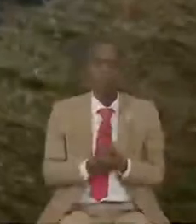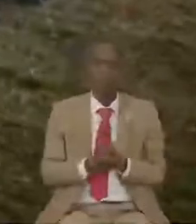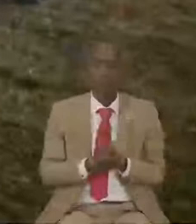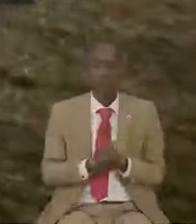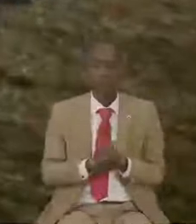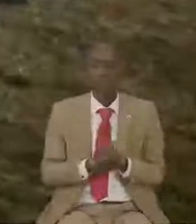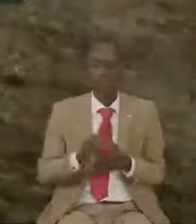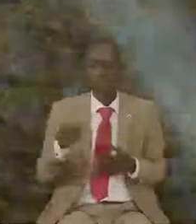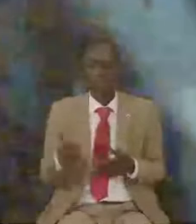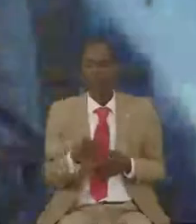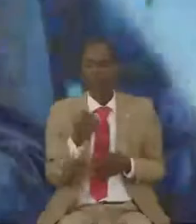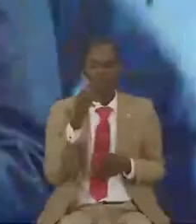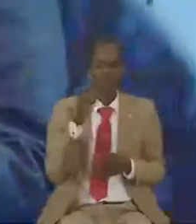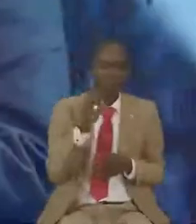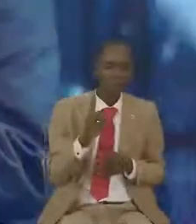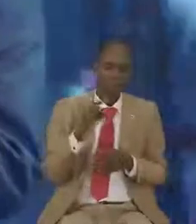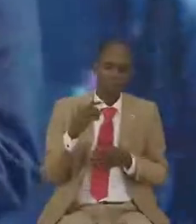guéri au nom de Jésus-Christ.